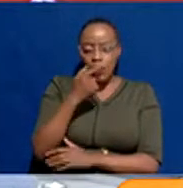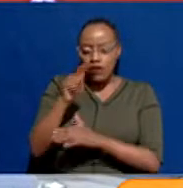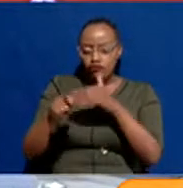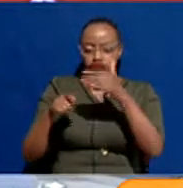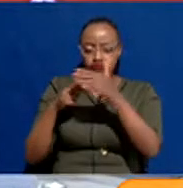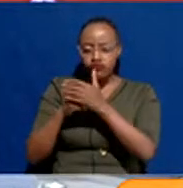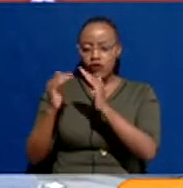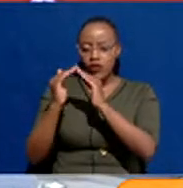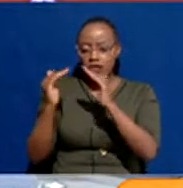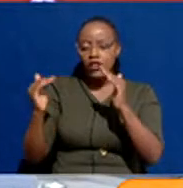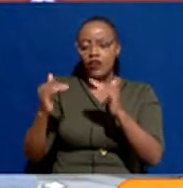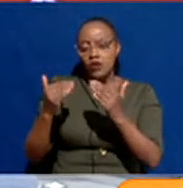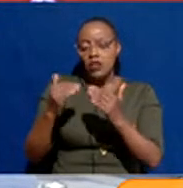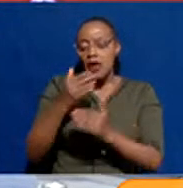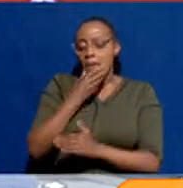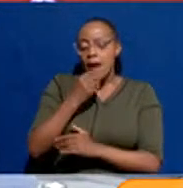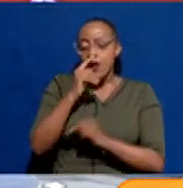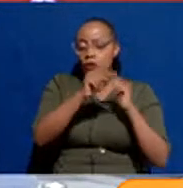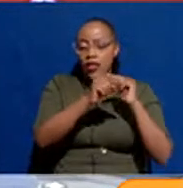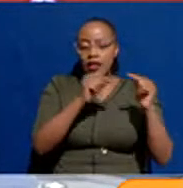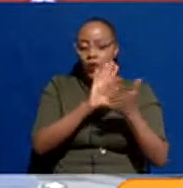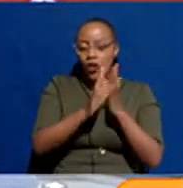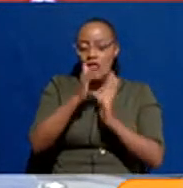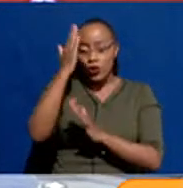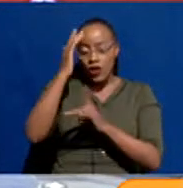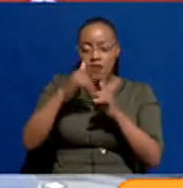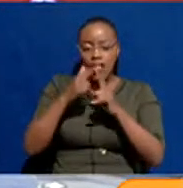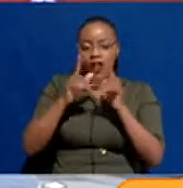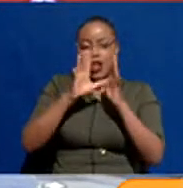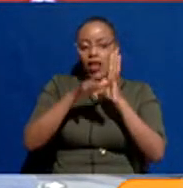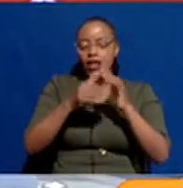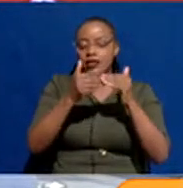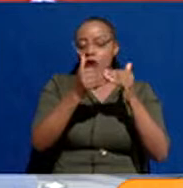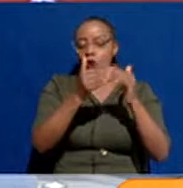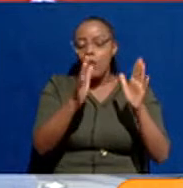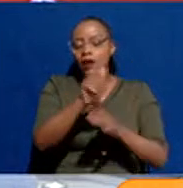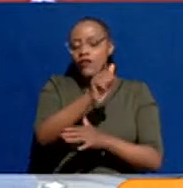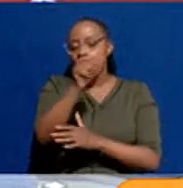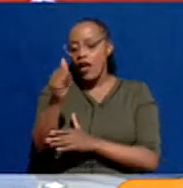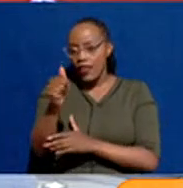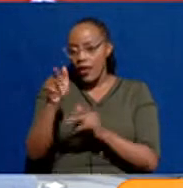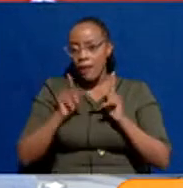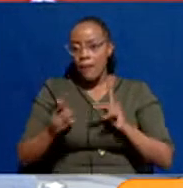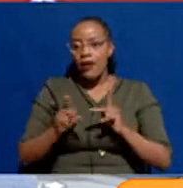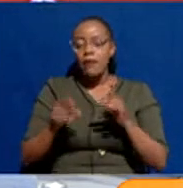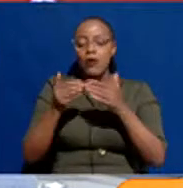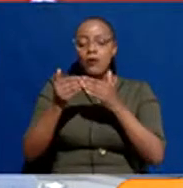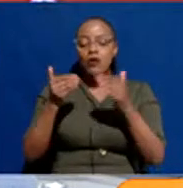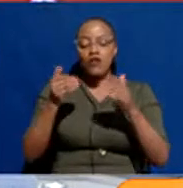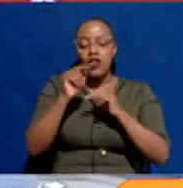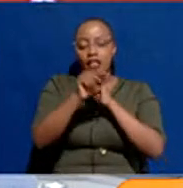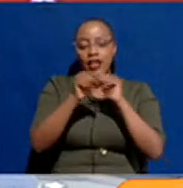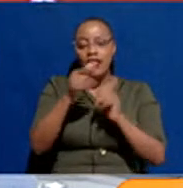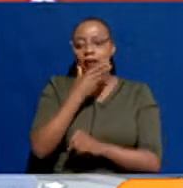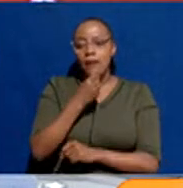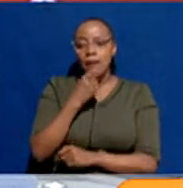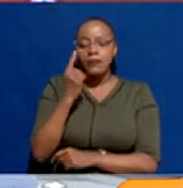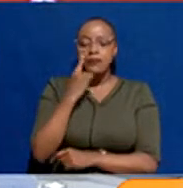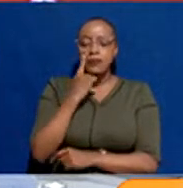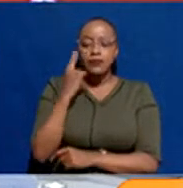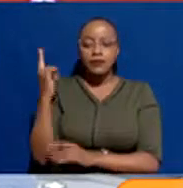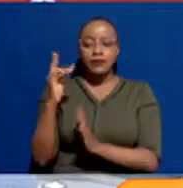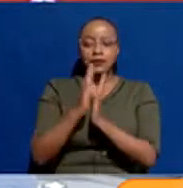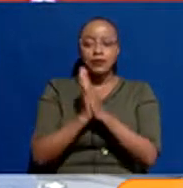ndani ya nyumba ya marehemu bila yeye kujua na baadaye kuwafungulia wenzake kabla ya mauaji hayo. Nampisha Crispin